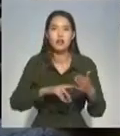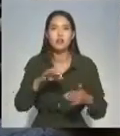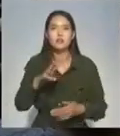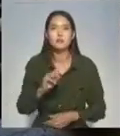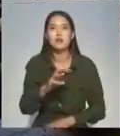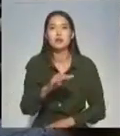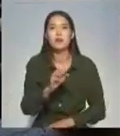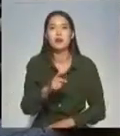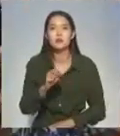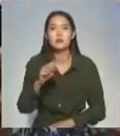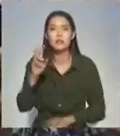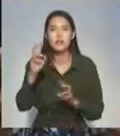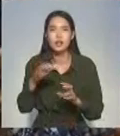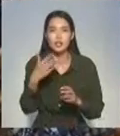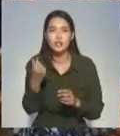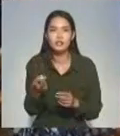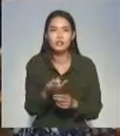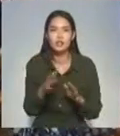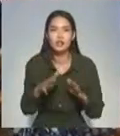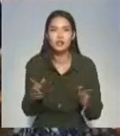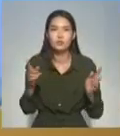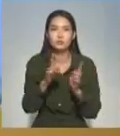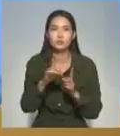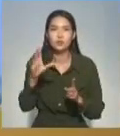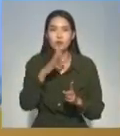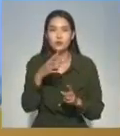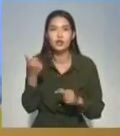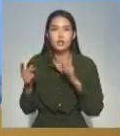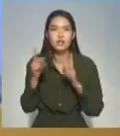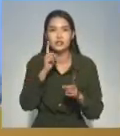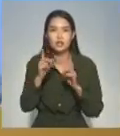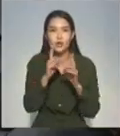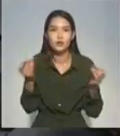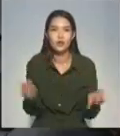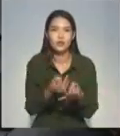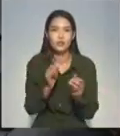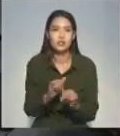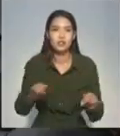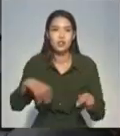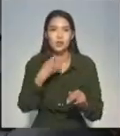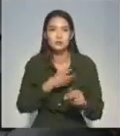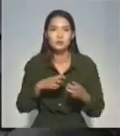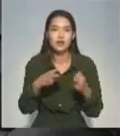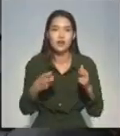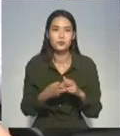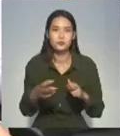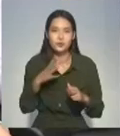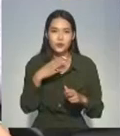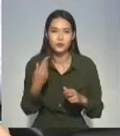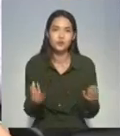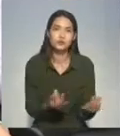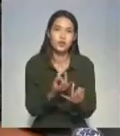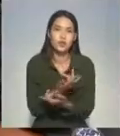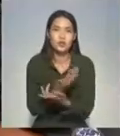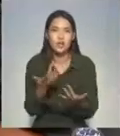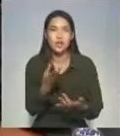Ахмет ат-Тайеппен екі жақты кездесу өткізді. Онда тараптар конфессияаралық диалогты дамытудың маңызды мәселелерін талқылады. Сондай-ақ Бейбарыс